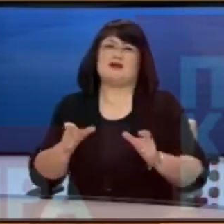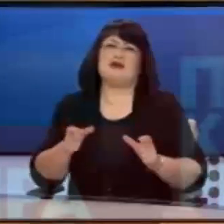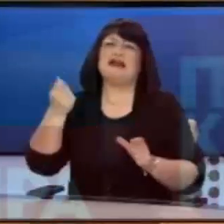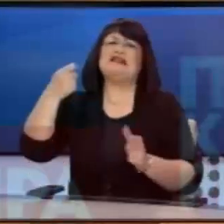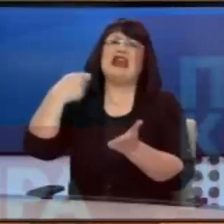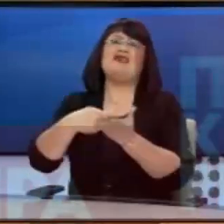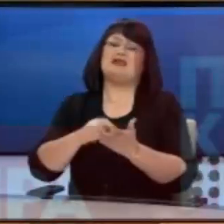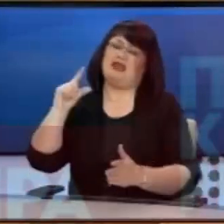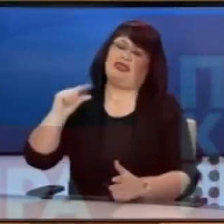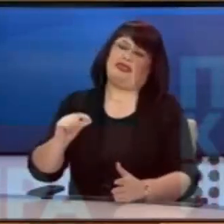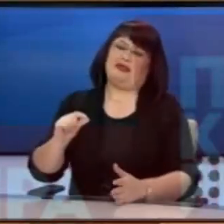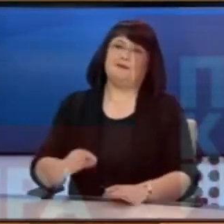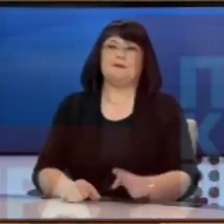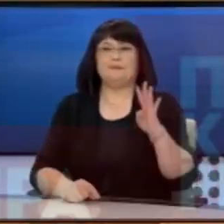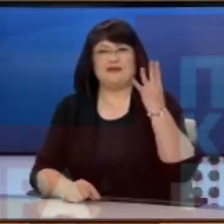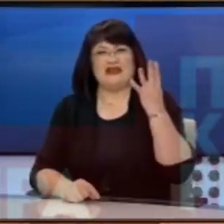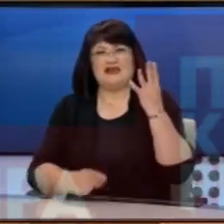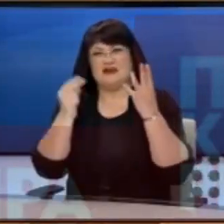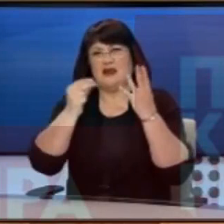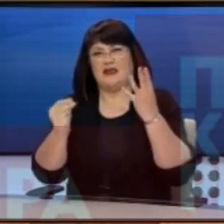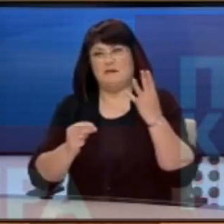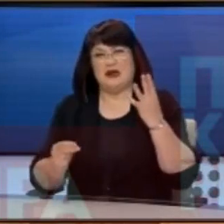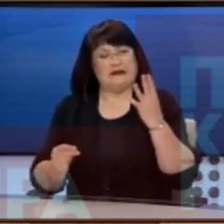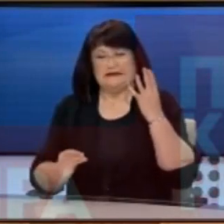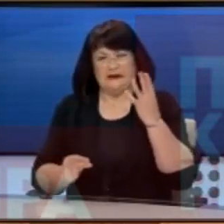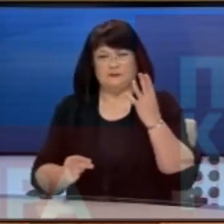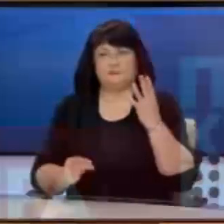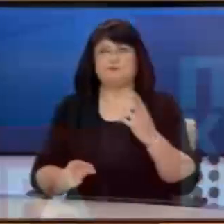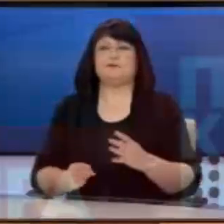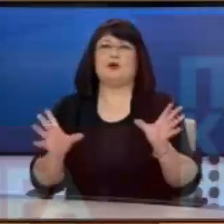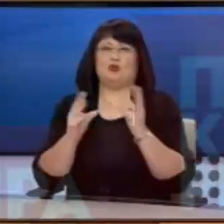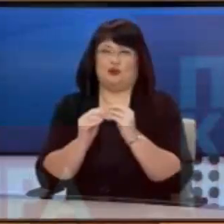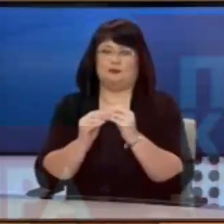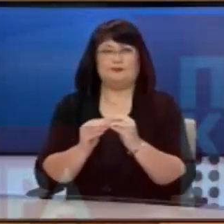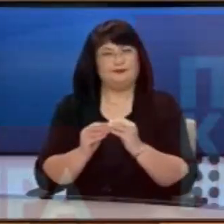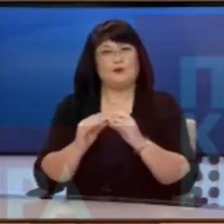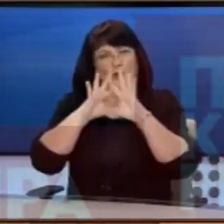χαμηλές αμοιβές. 4 θέματα που λειτουργούν σωρευτικά.